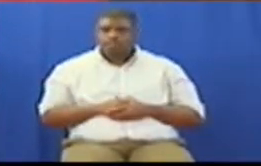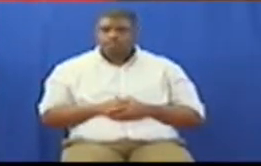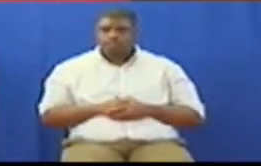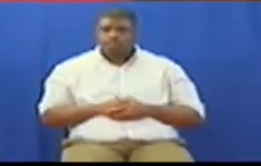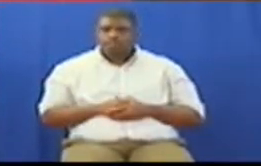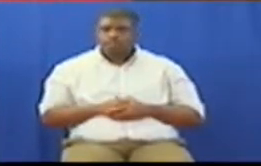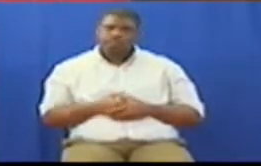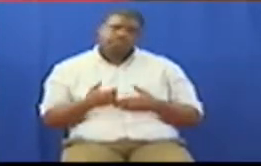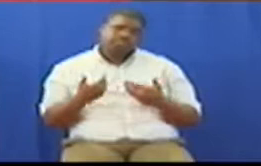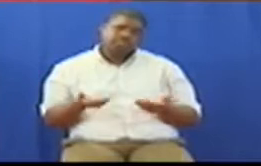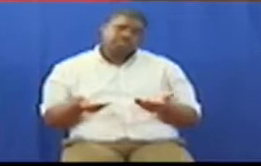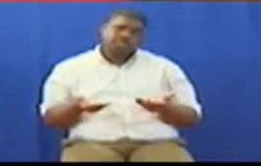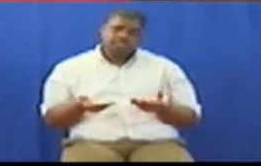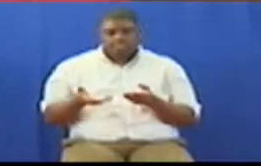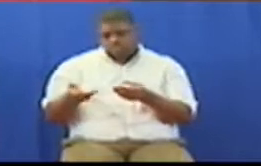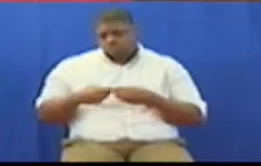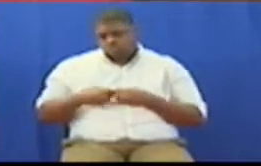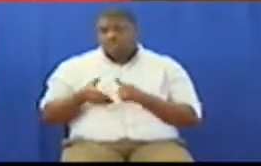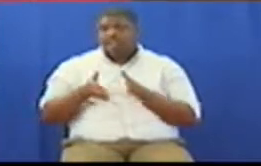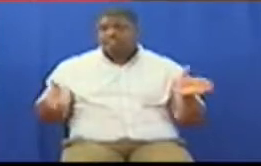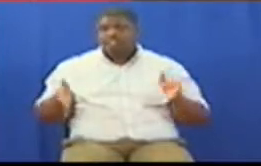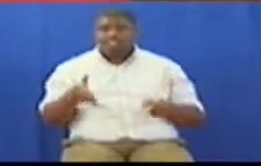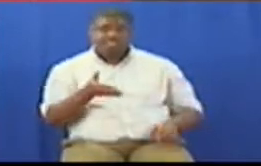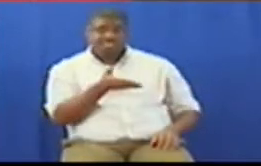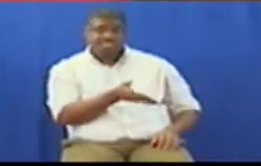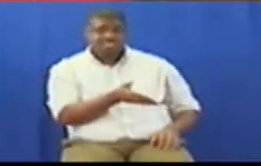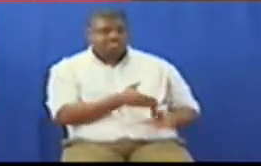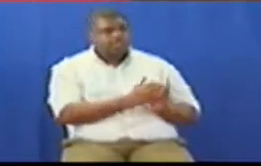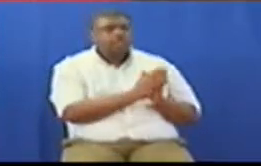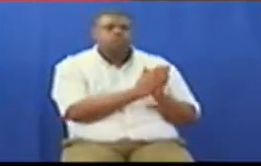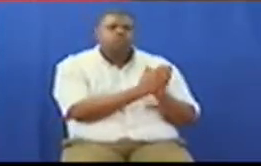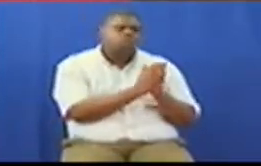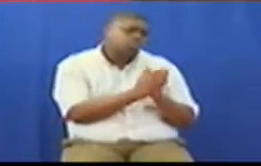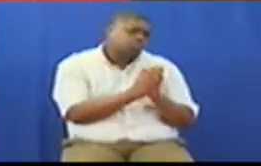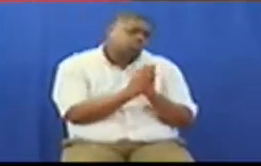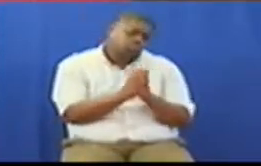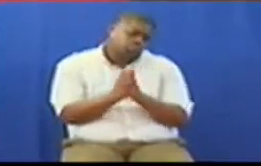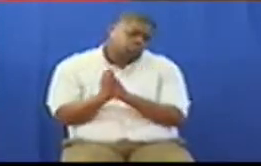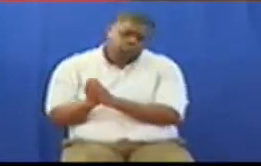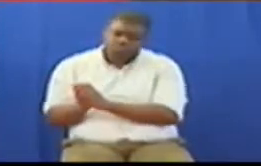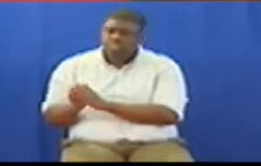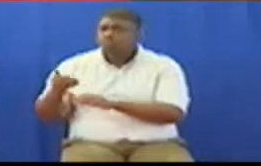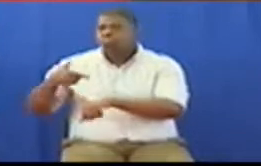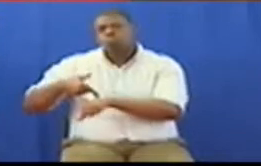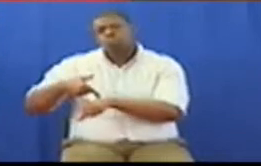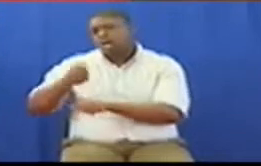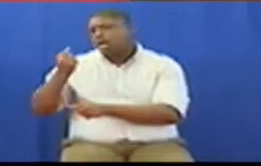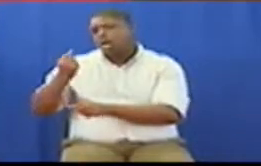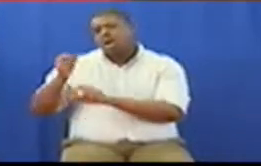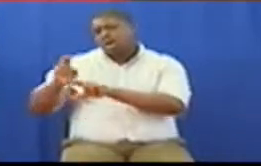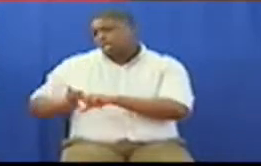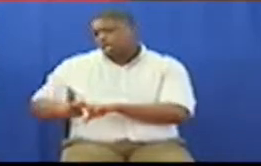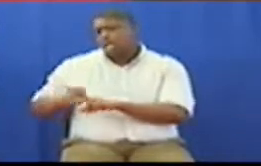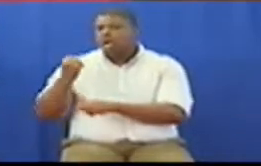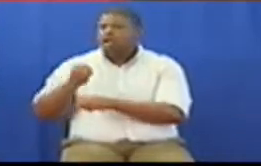Kwa hiyo naomba nichukue nafasi hii kuwashukuru sana kwa muda ambao tumekaa pamoja na hasa kujielekeza